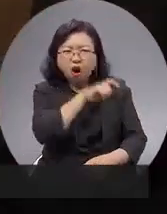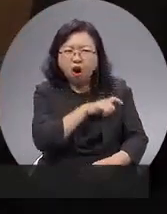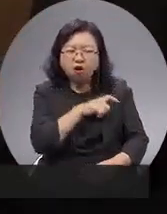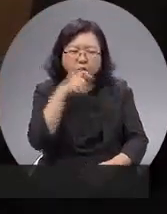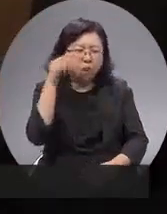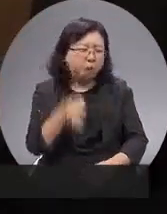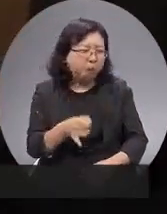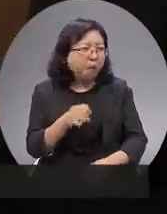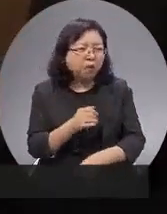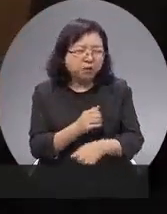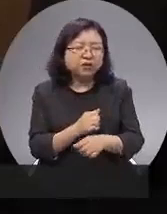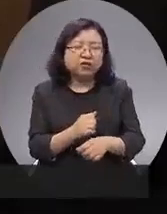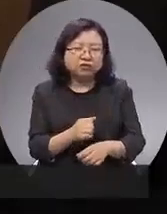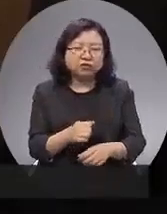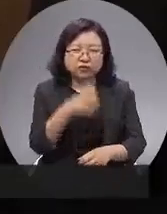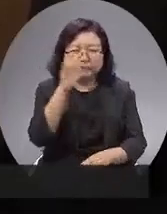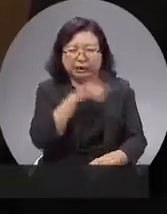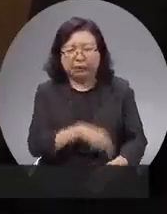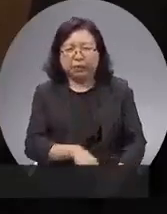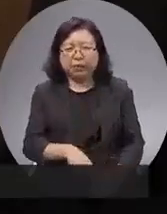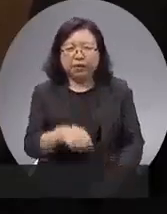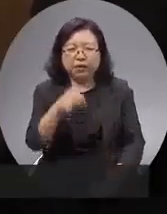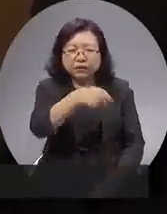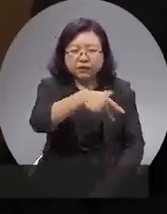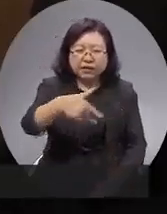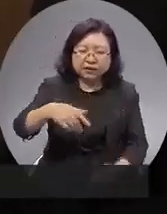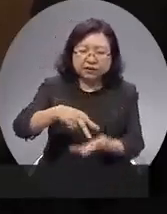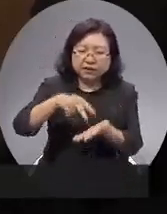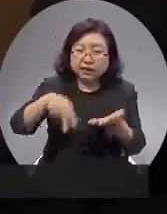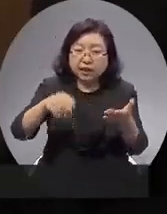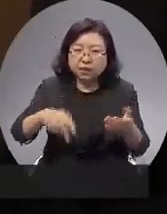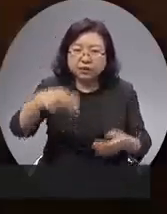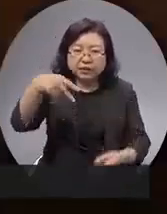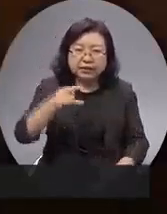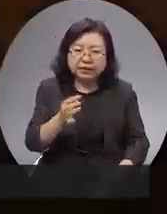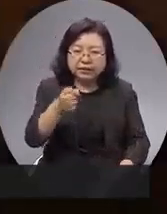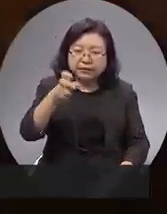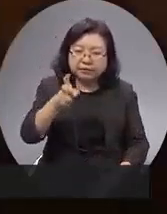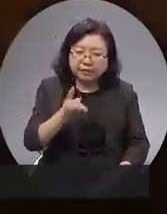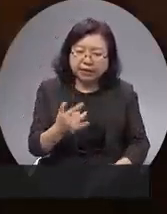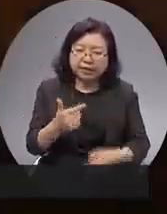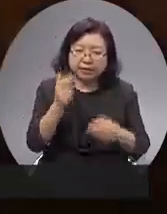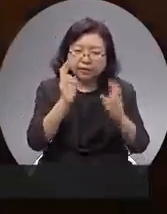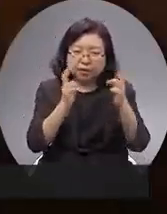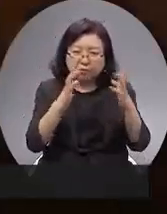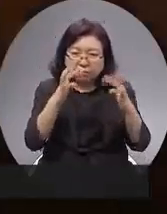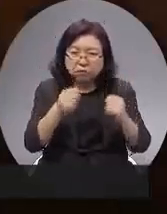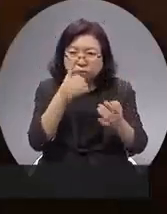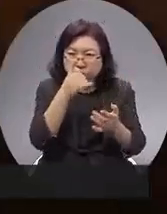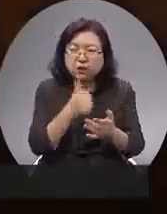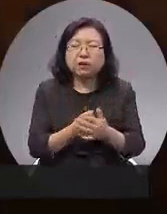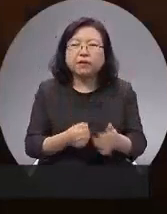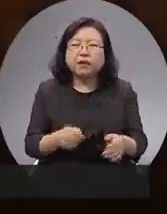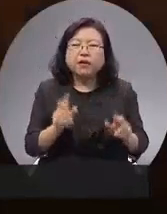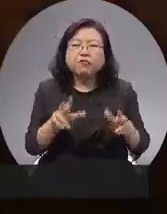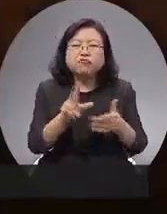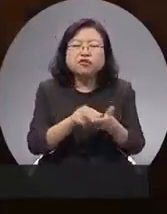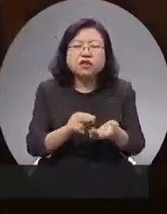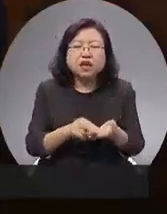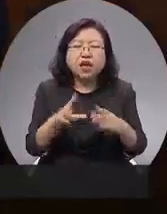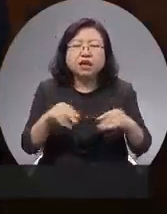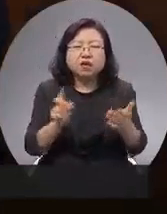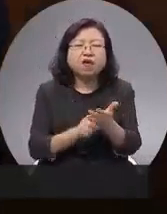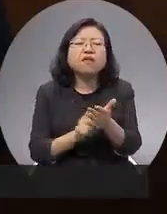지역 중 하나고 또 제천과 단양은 시멘트 업계가 많아서 이 문제는 굉장히 시급히 해결해야 할 문제고